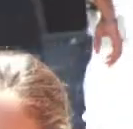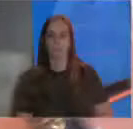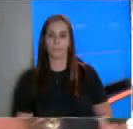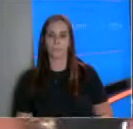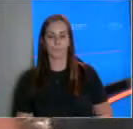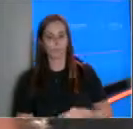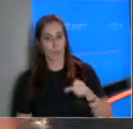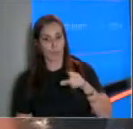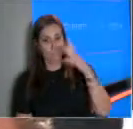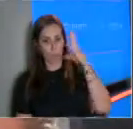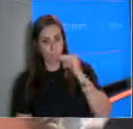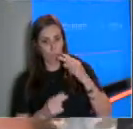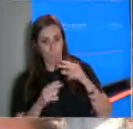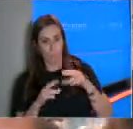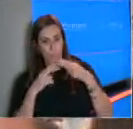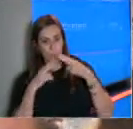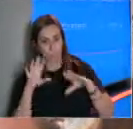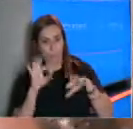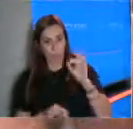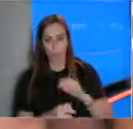יניב, אתה מרוצה מתוצאות הבחירות?